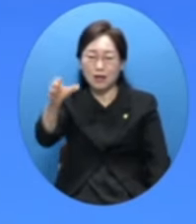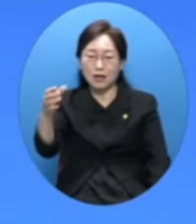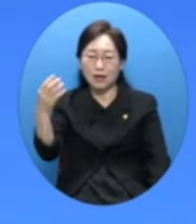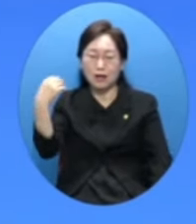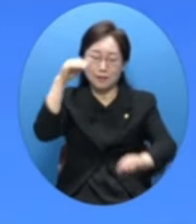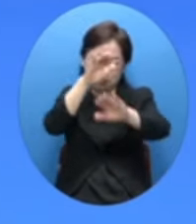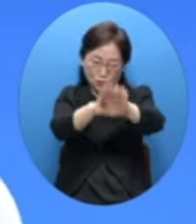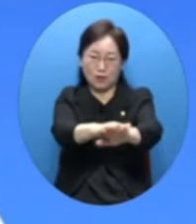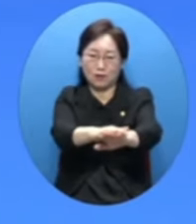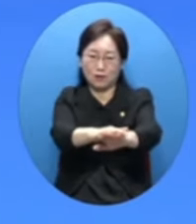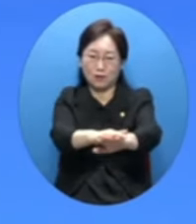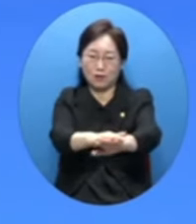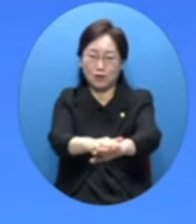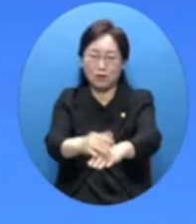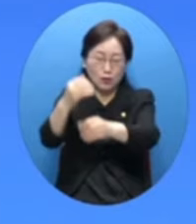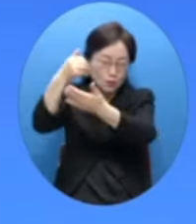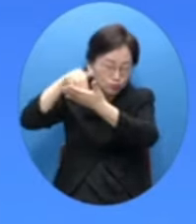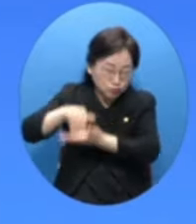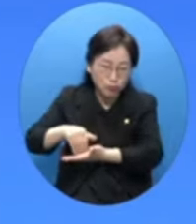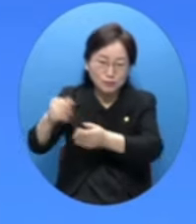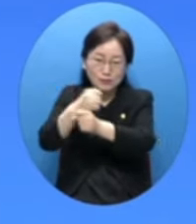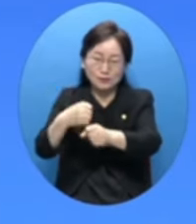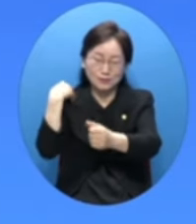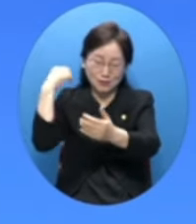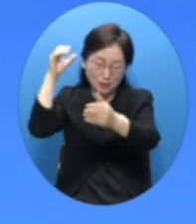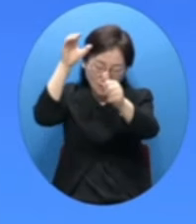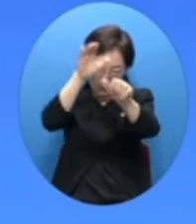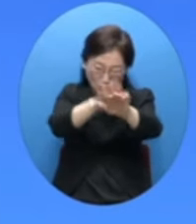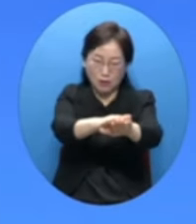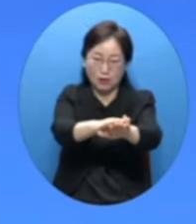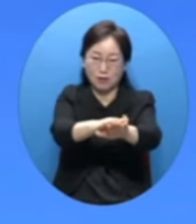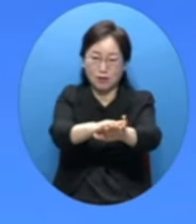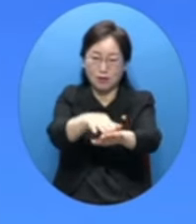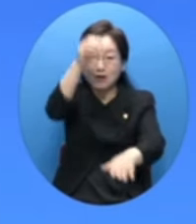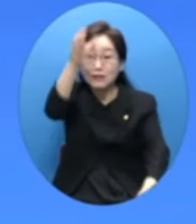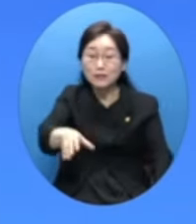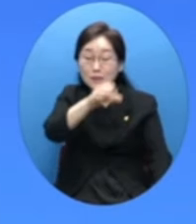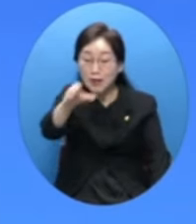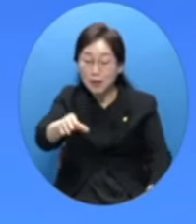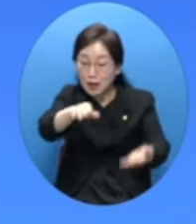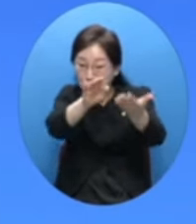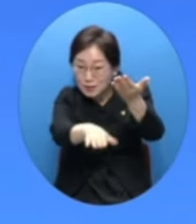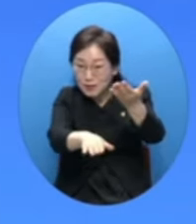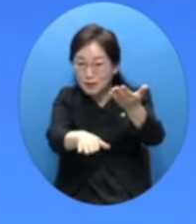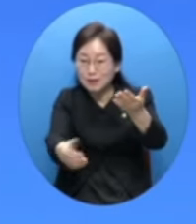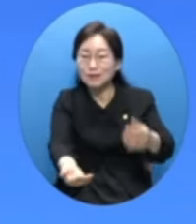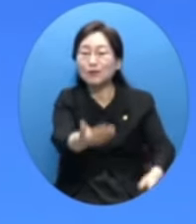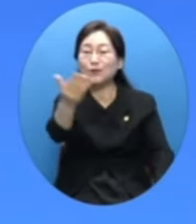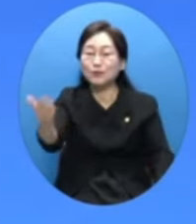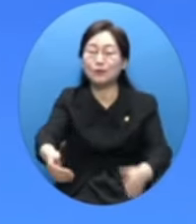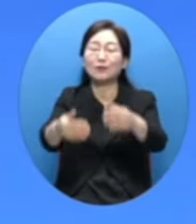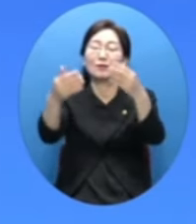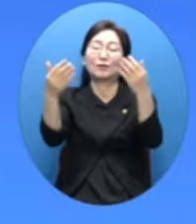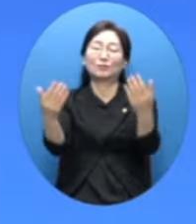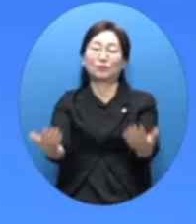바랍니다. 모든 무거운 짐을 다 내려놓으시기 바랍니다. 십자가 그늘 밑에 여러분